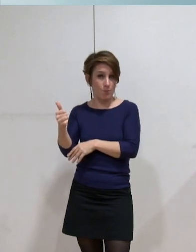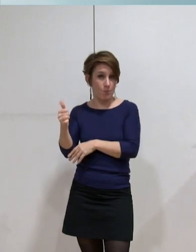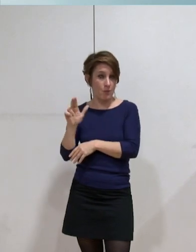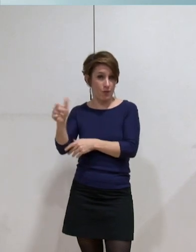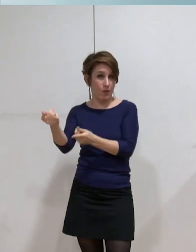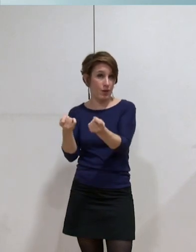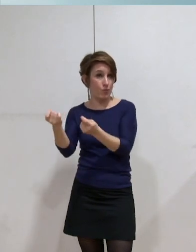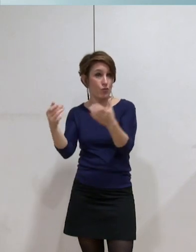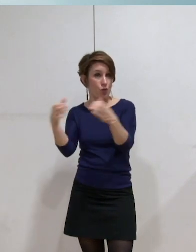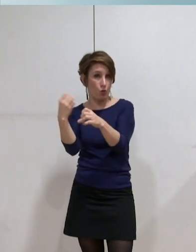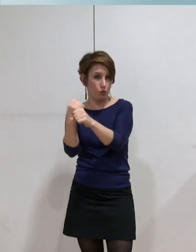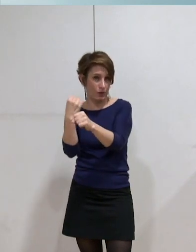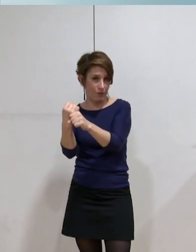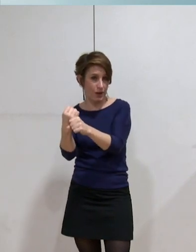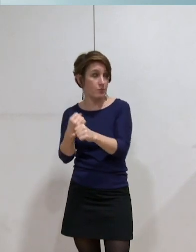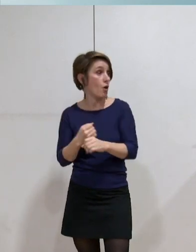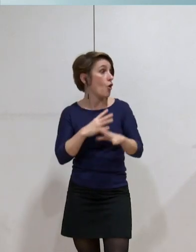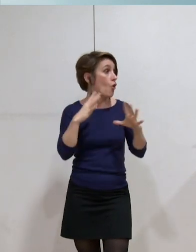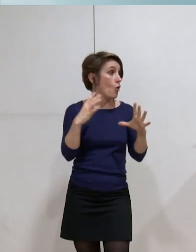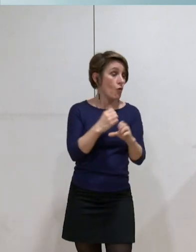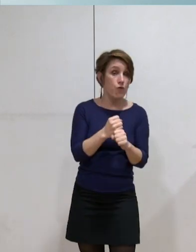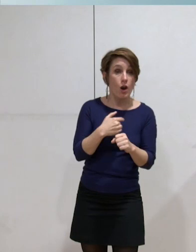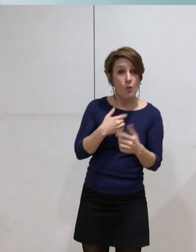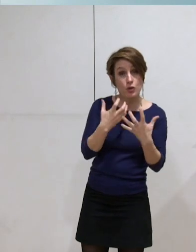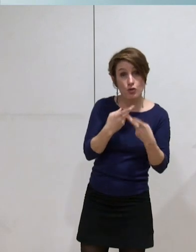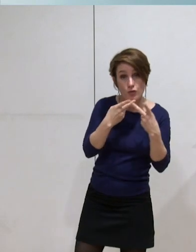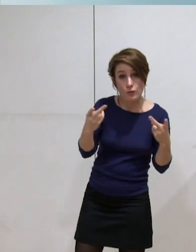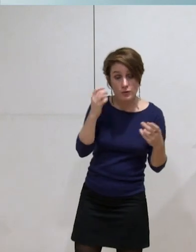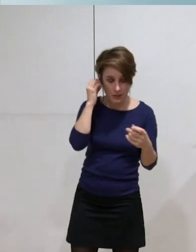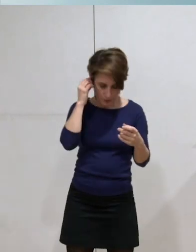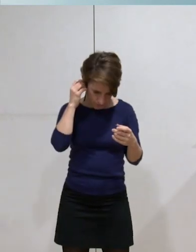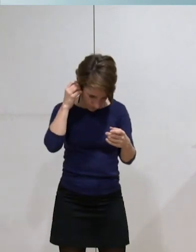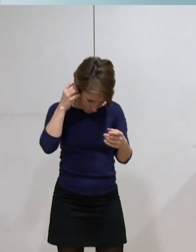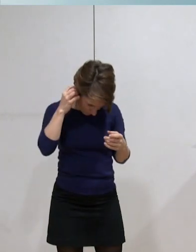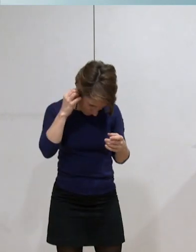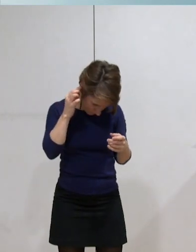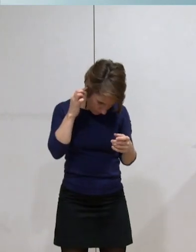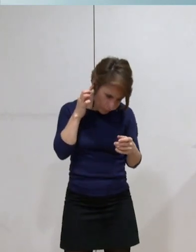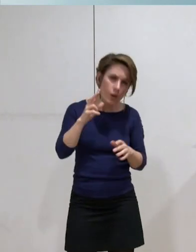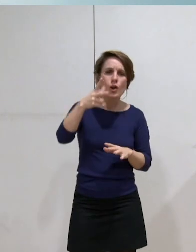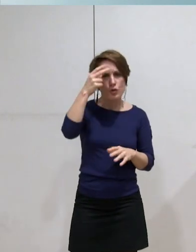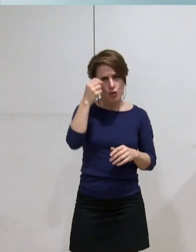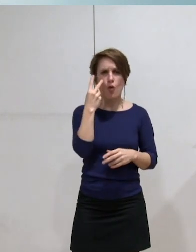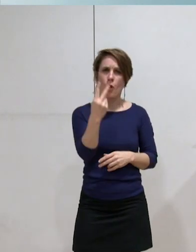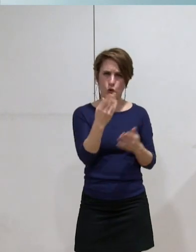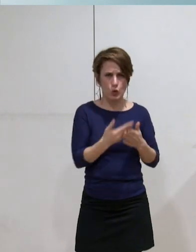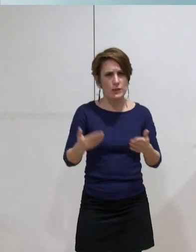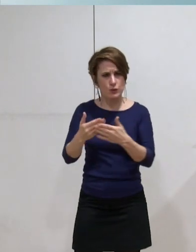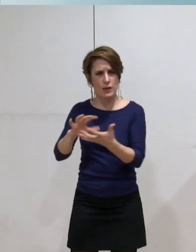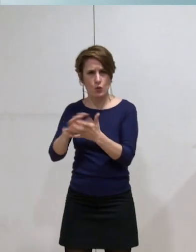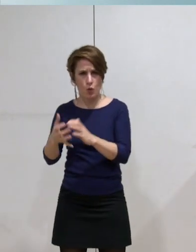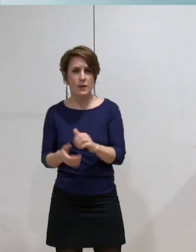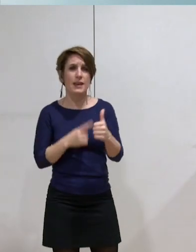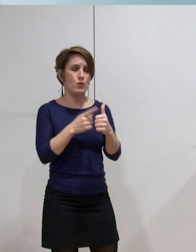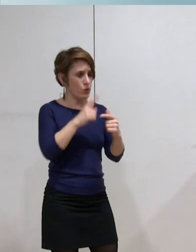ce groupe de travail voilà moi que je voulais vous dire j'entends qu'il y ait deux situations qui soient compliquées l'une qui relève du